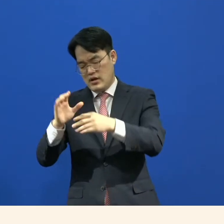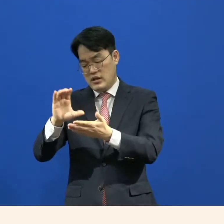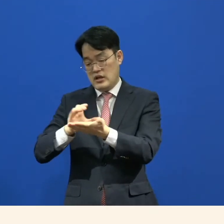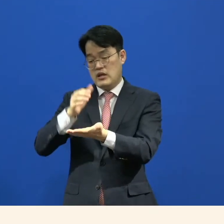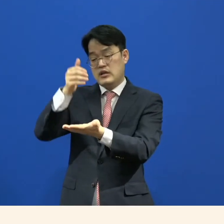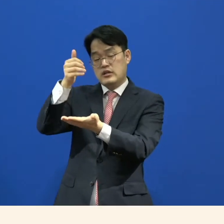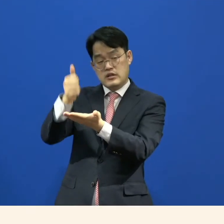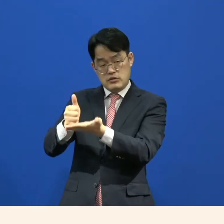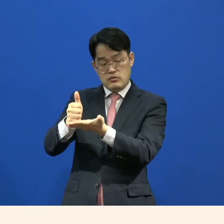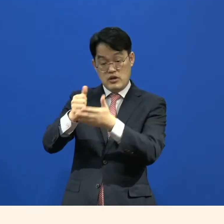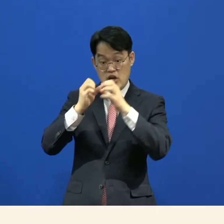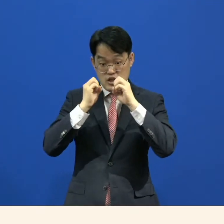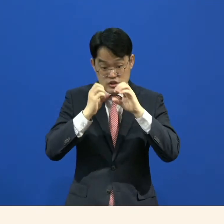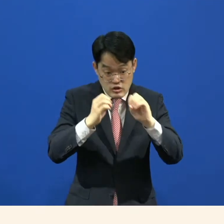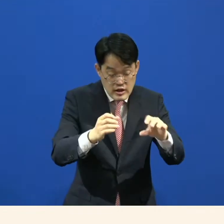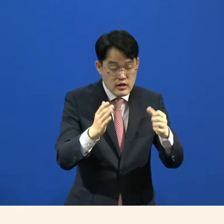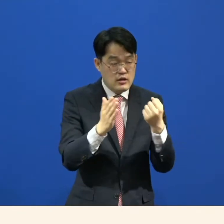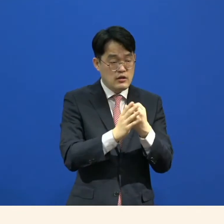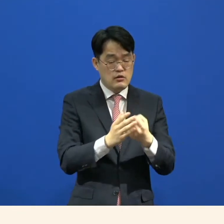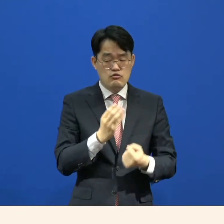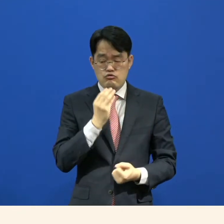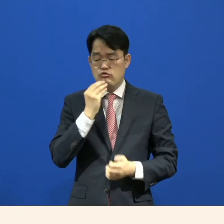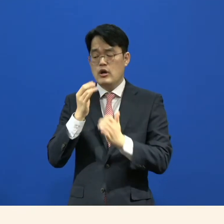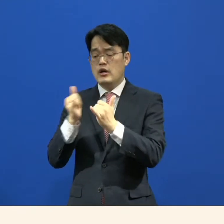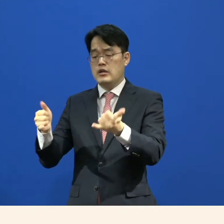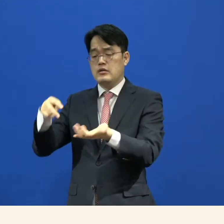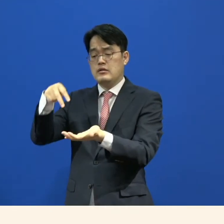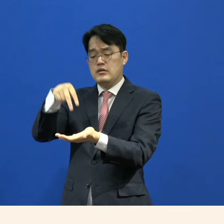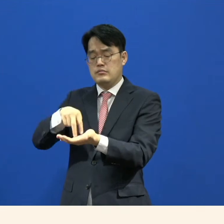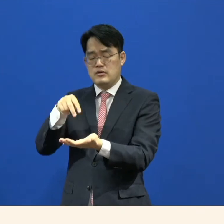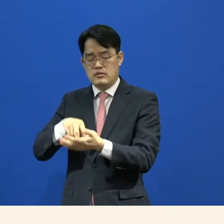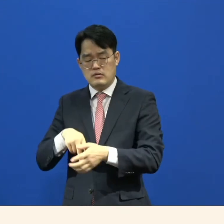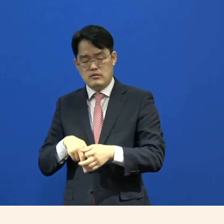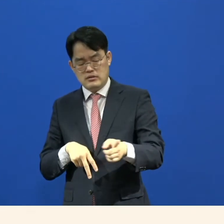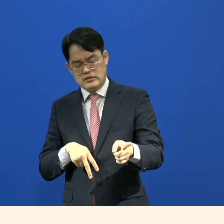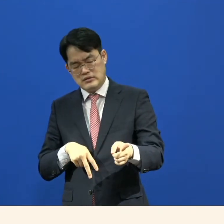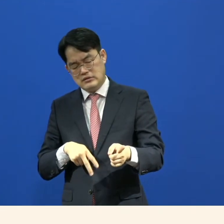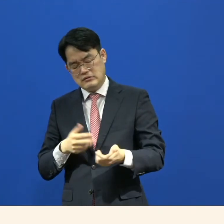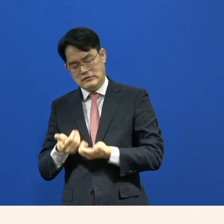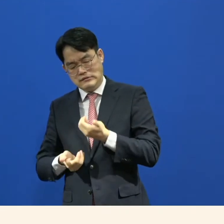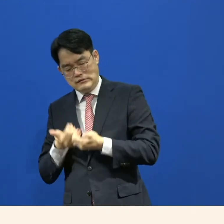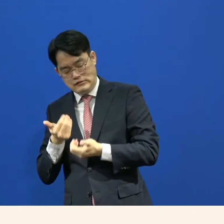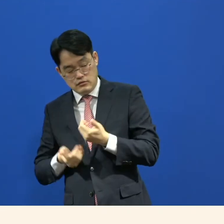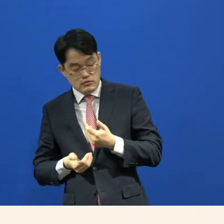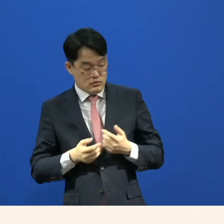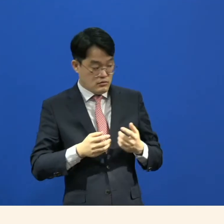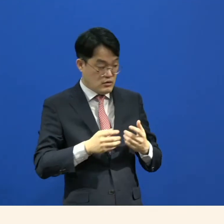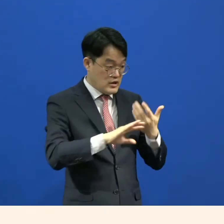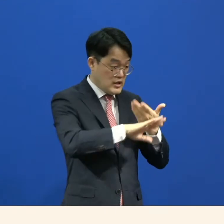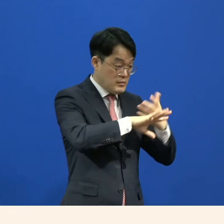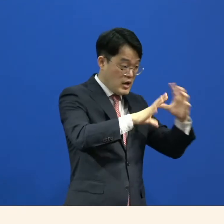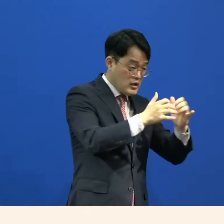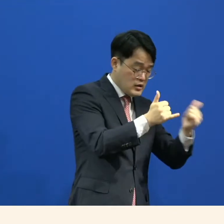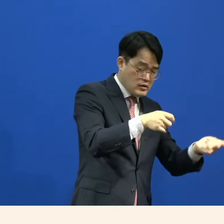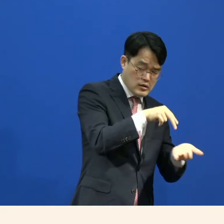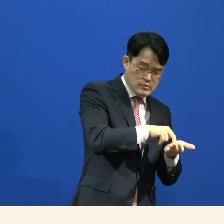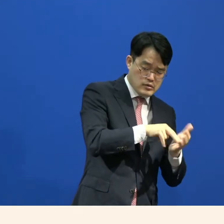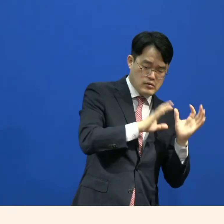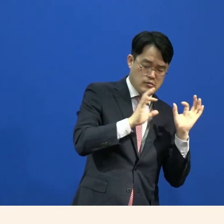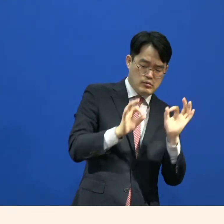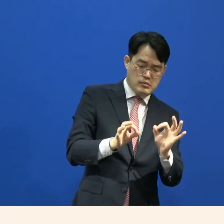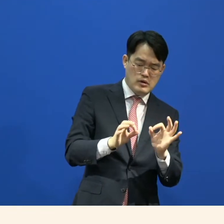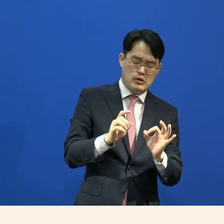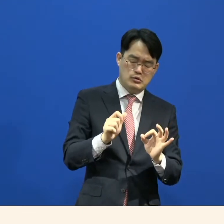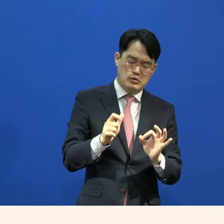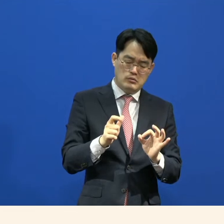그리끼는 것이요 이방인에게는 미련한 것이로되 그랬습니다. 이 십자가는 유대인들은 그리끼는